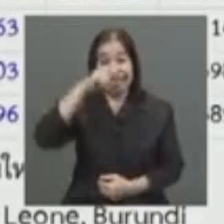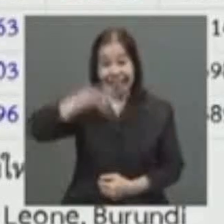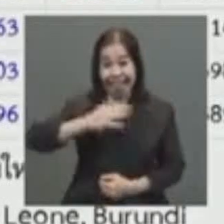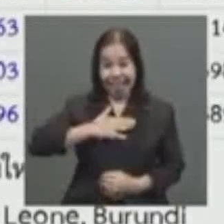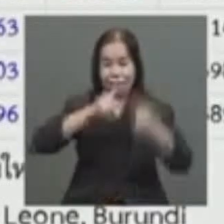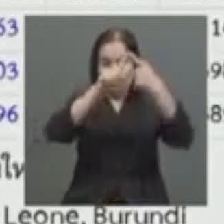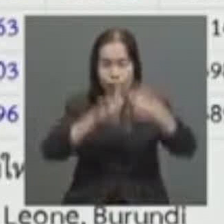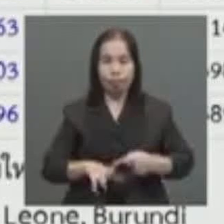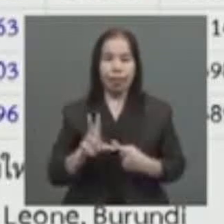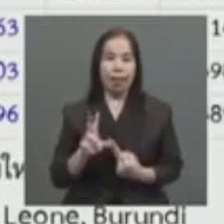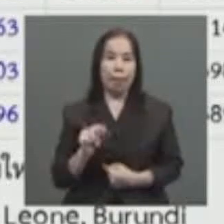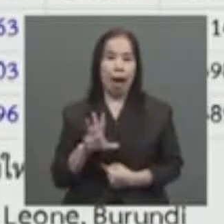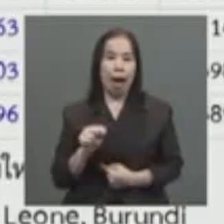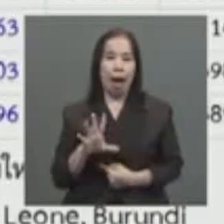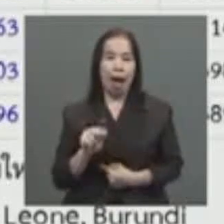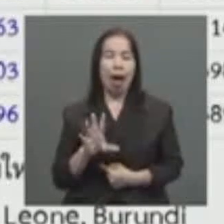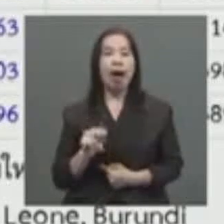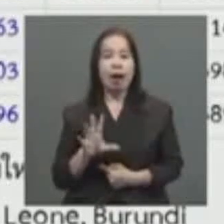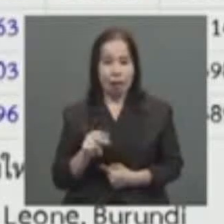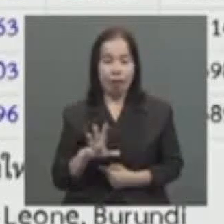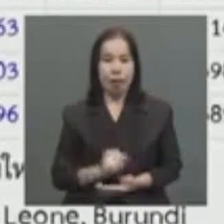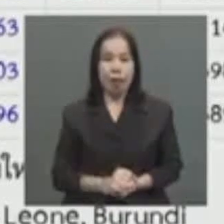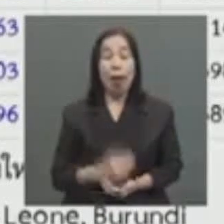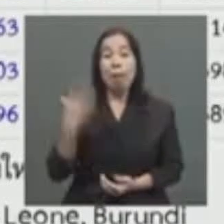ซึ่งสูงที่สุดในโลกไปแล้วนะครับของไทยเราอยู่ที่อันดับ35ตัวเลขของเมื่อวานนี้ที่ที่เพิ่มขึ้น